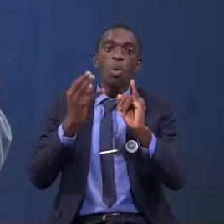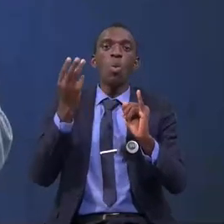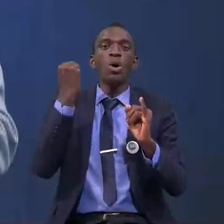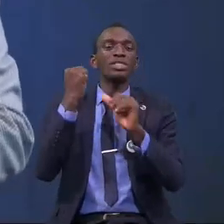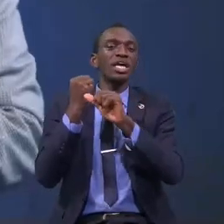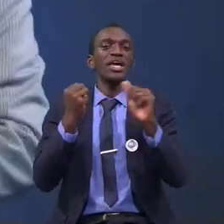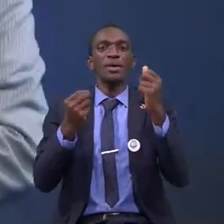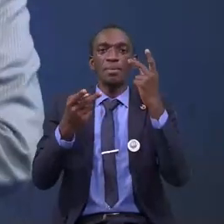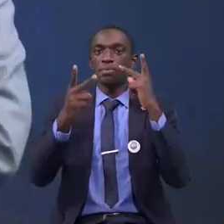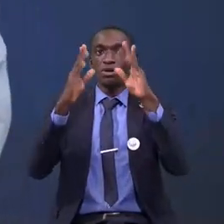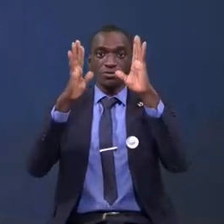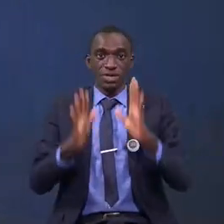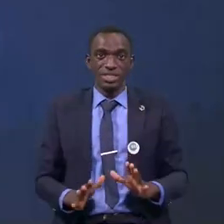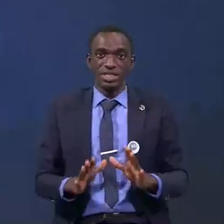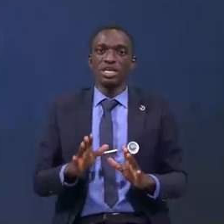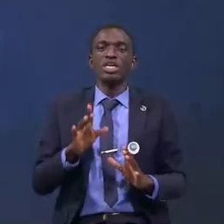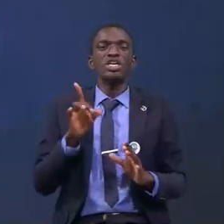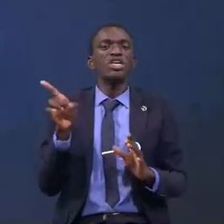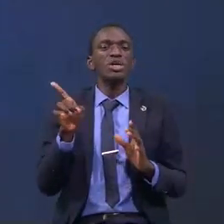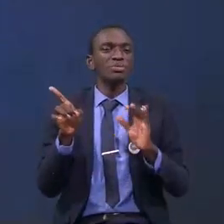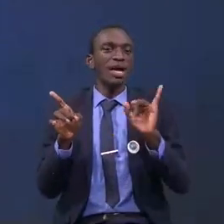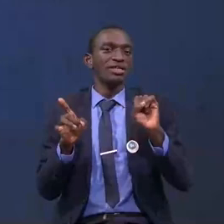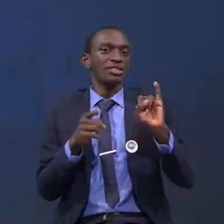Il était pénitent et repentant devant le Seigneur.